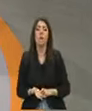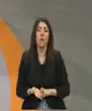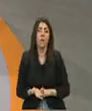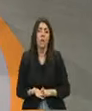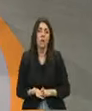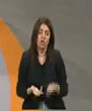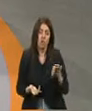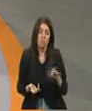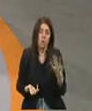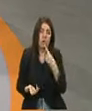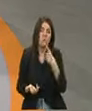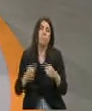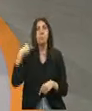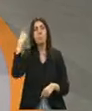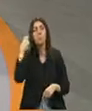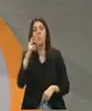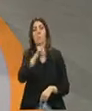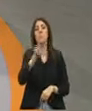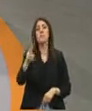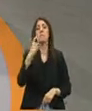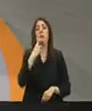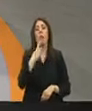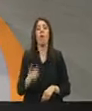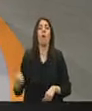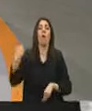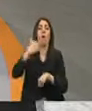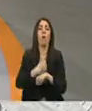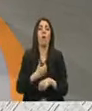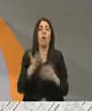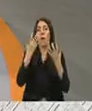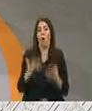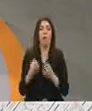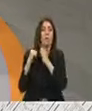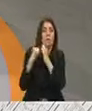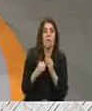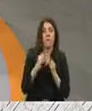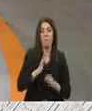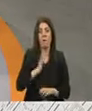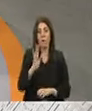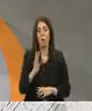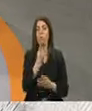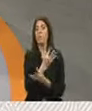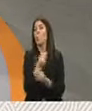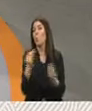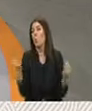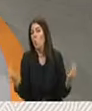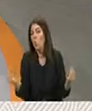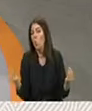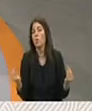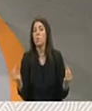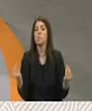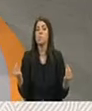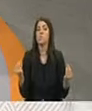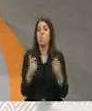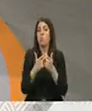Yani şimdi şöyle düşünün ki 22 yıllık bir iktidarın yükü var. Bu çok sayıda